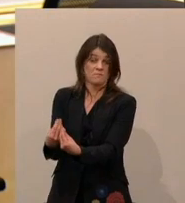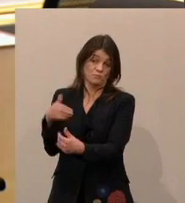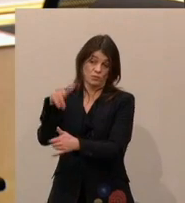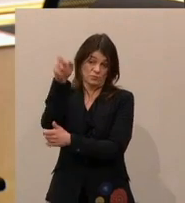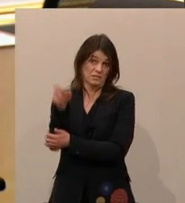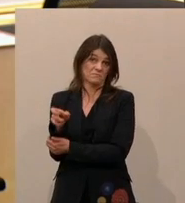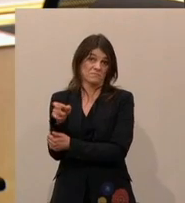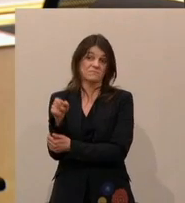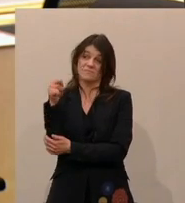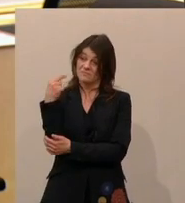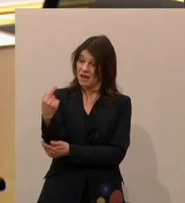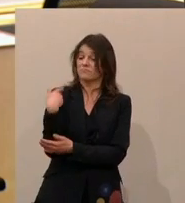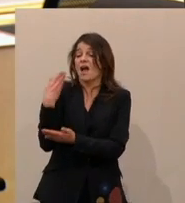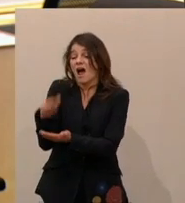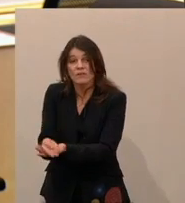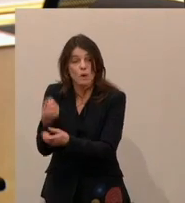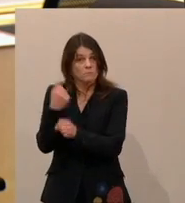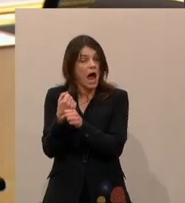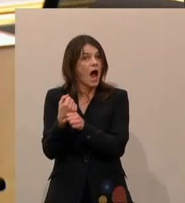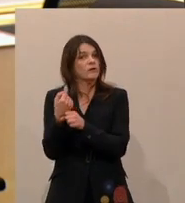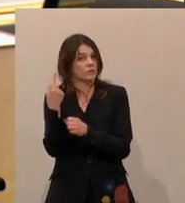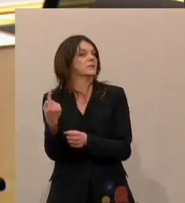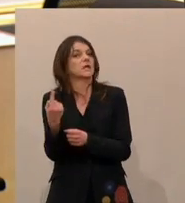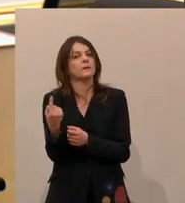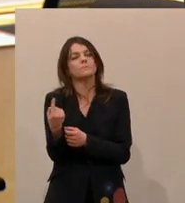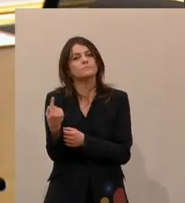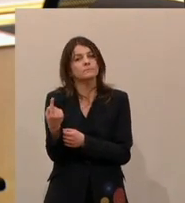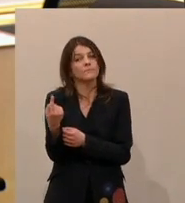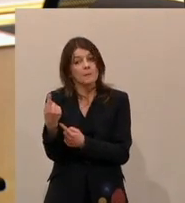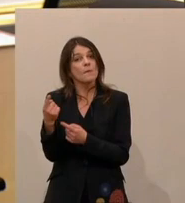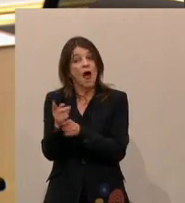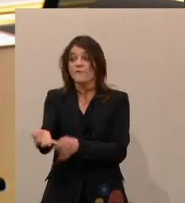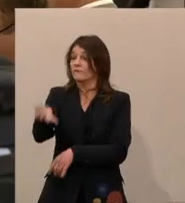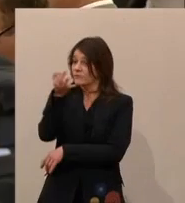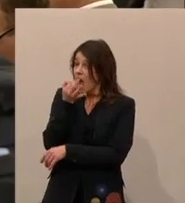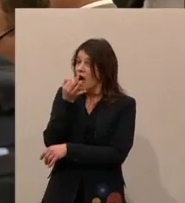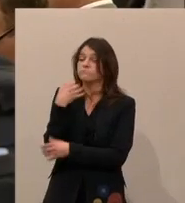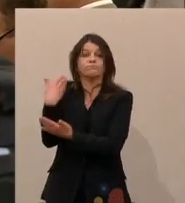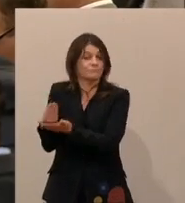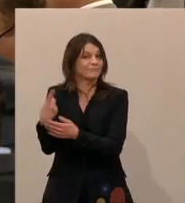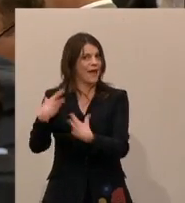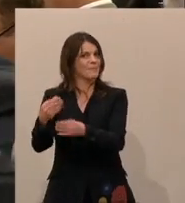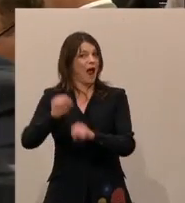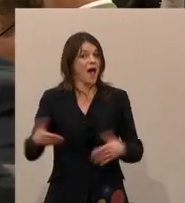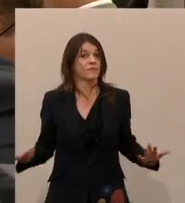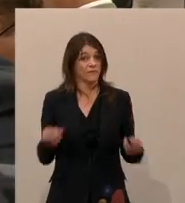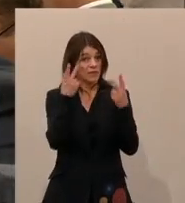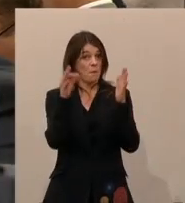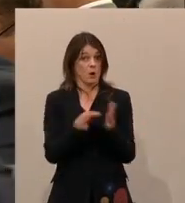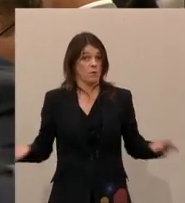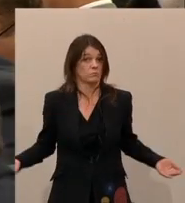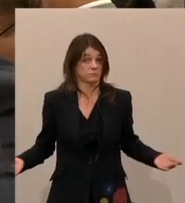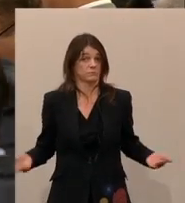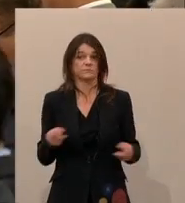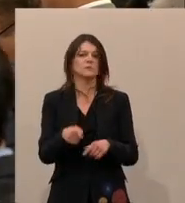derjenige, dem es angeboten wird oder der dann eben auch nachfragt. Und das ist ein ganz, ganz wesentlicher Punkt. Und das